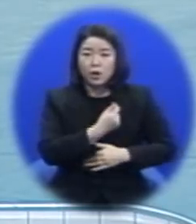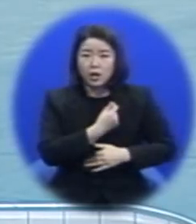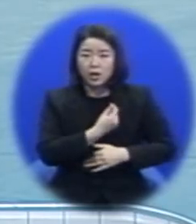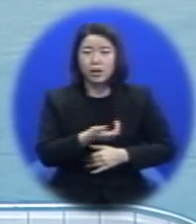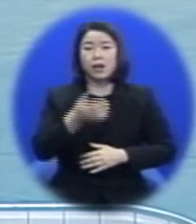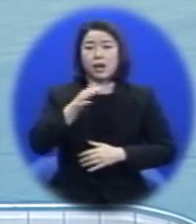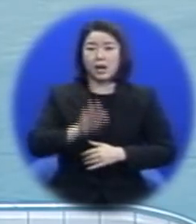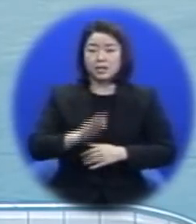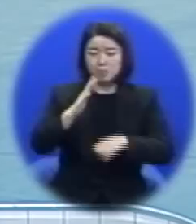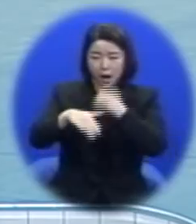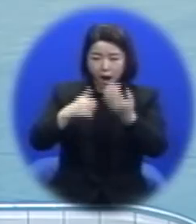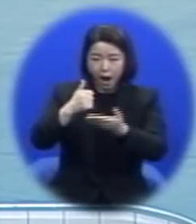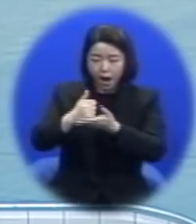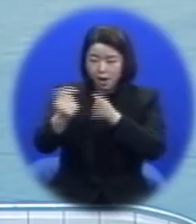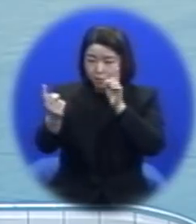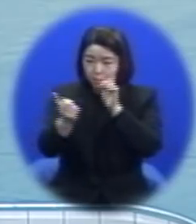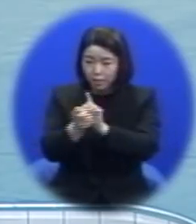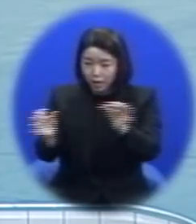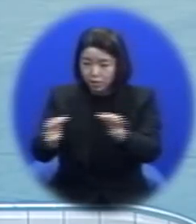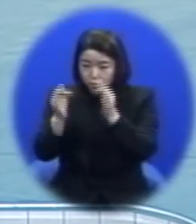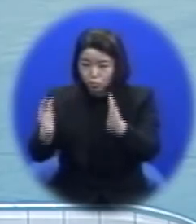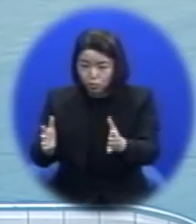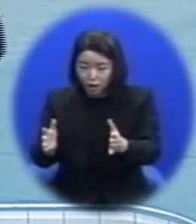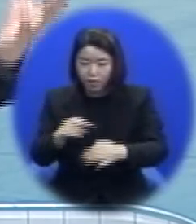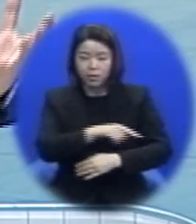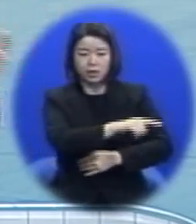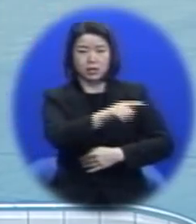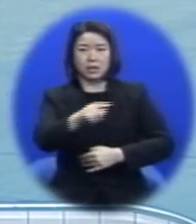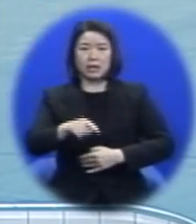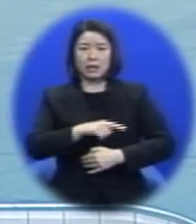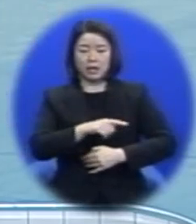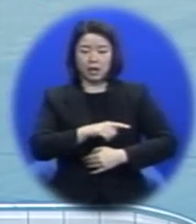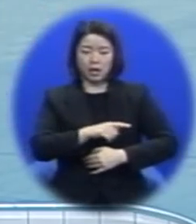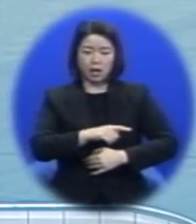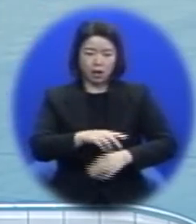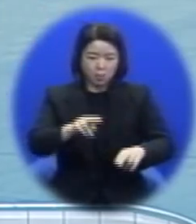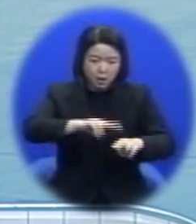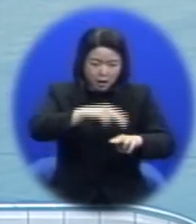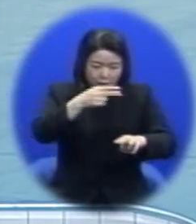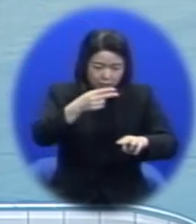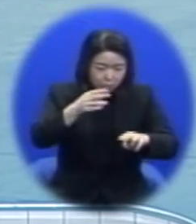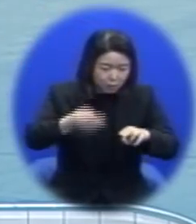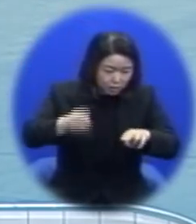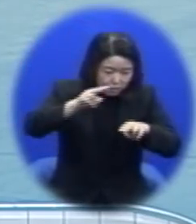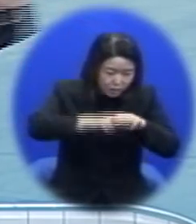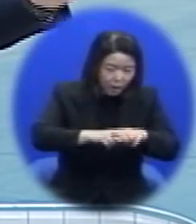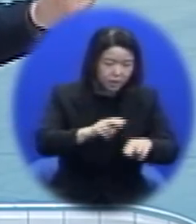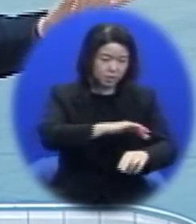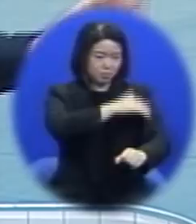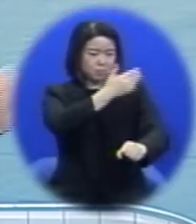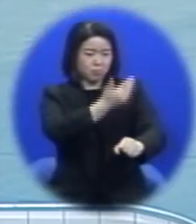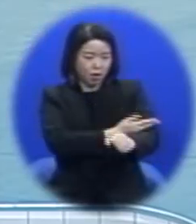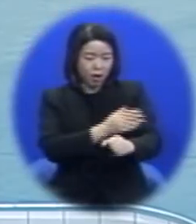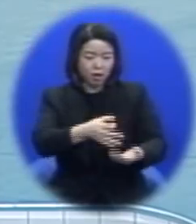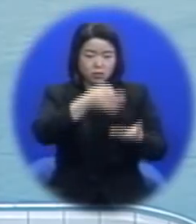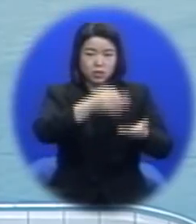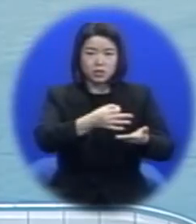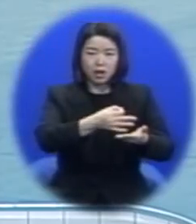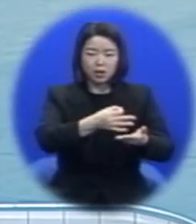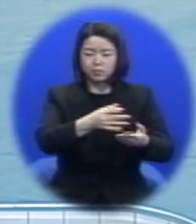그러나 하나님을 뵙는 순간에는 그들의 지위나 권력이나 재산이 아무 소용이